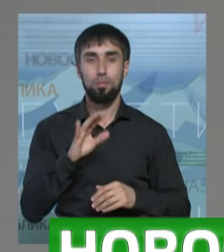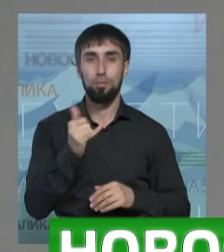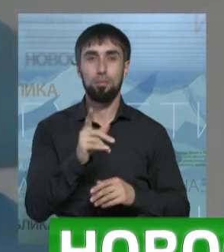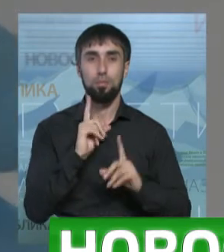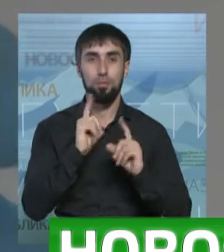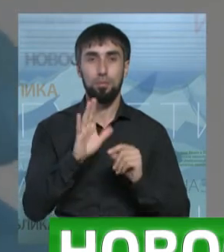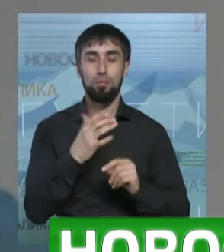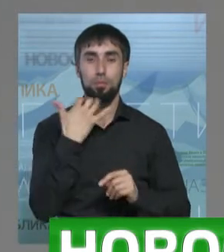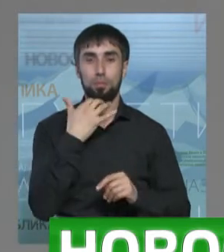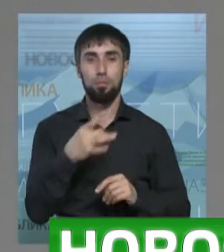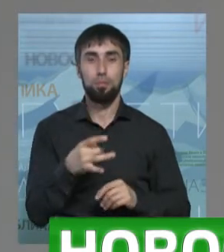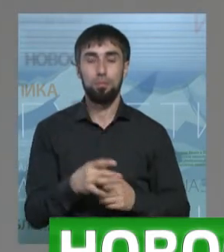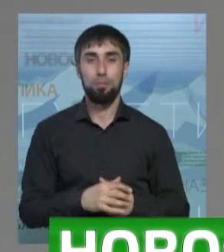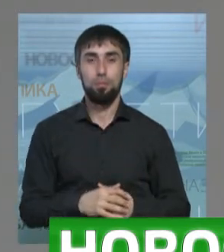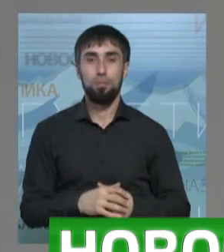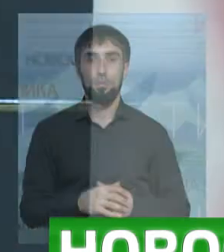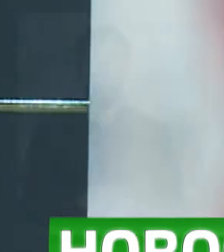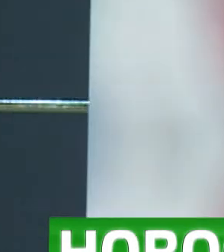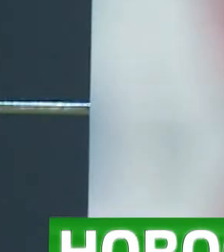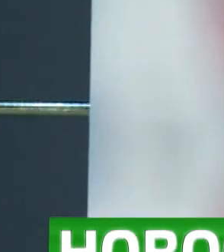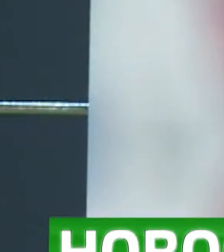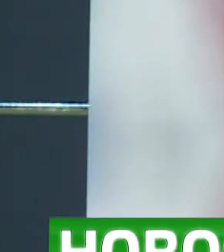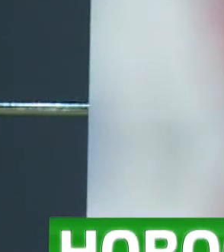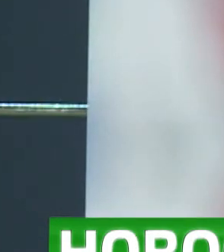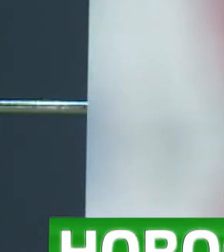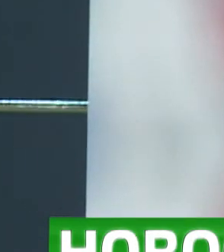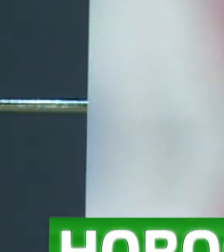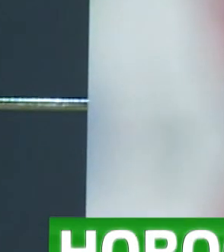Чеченскую республику. Хава Гайзикова, Хасмагомед Майсигов, Новости 24.